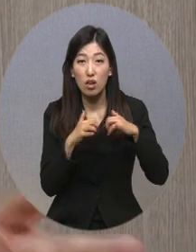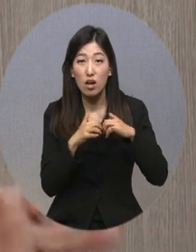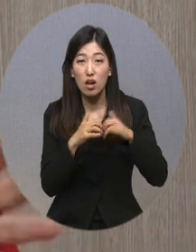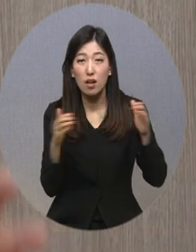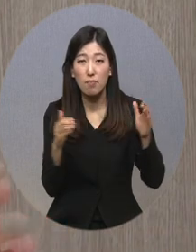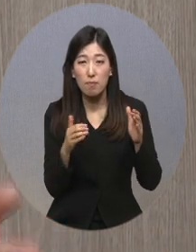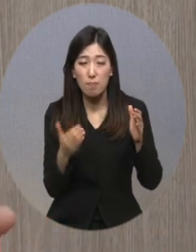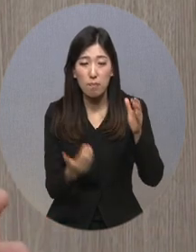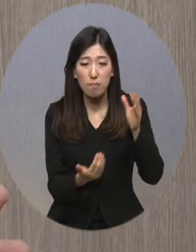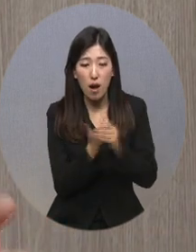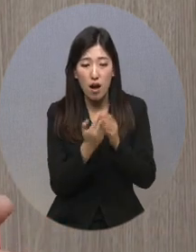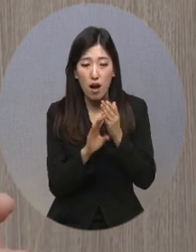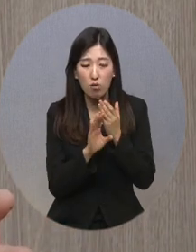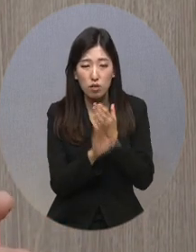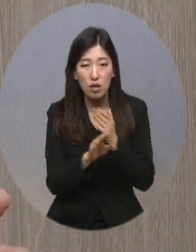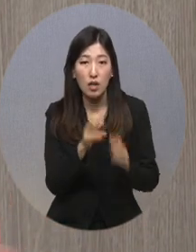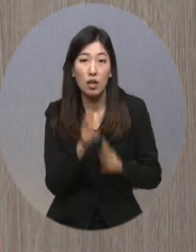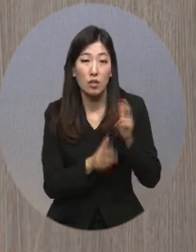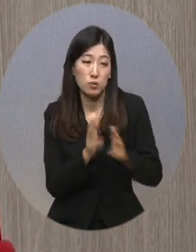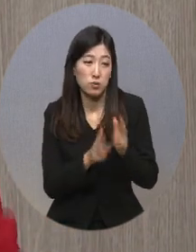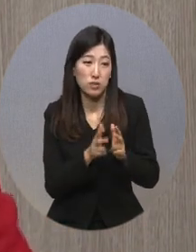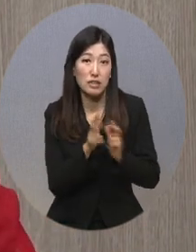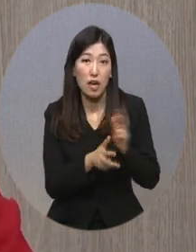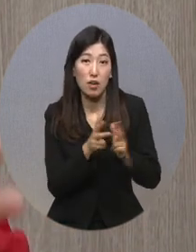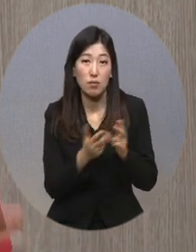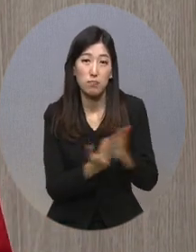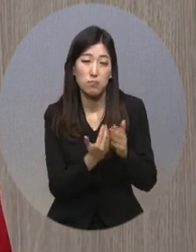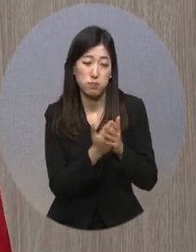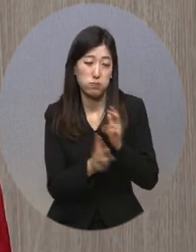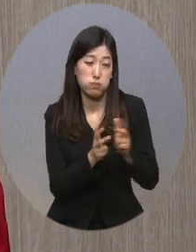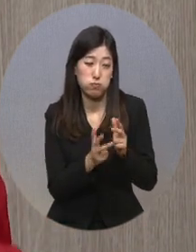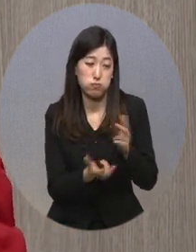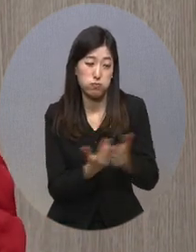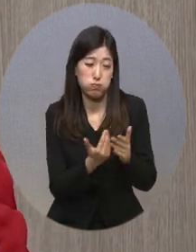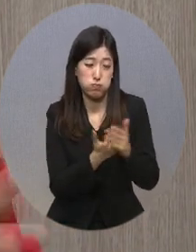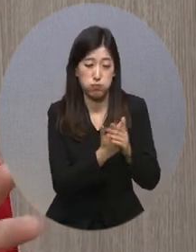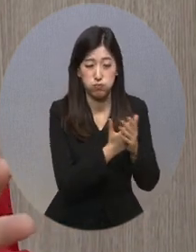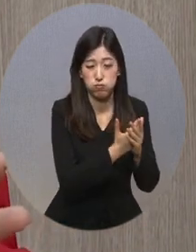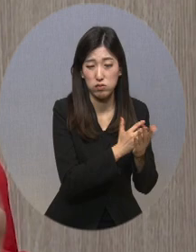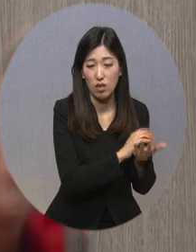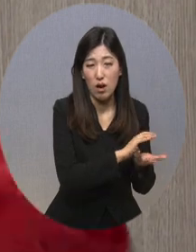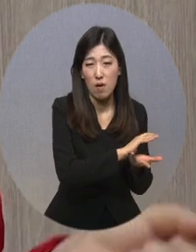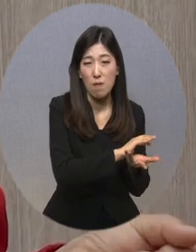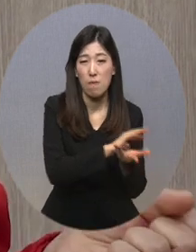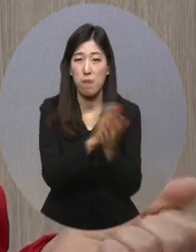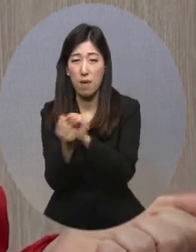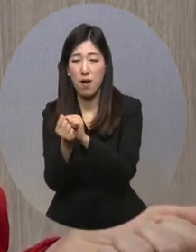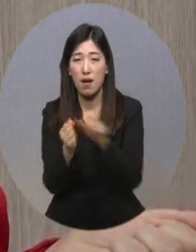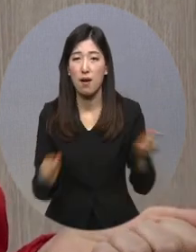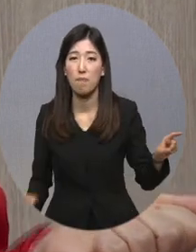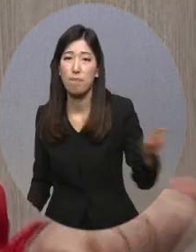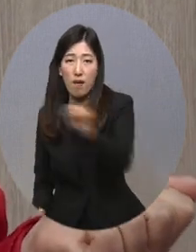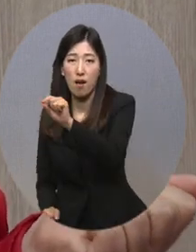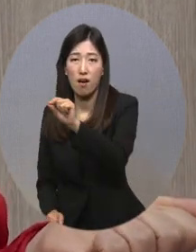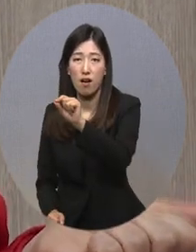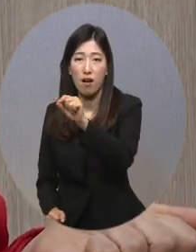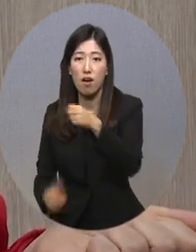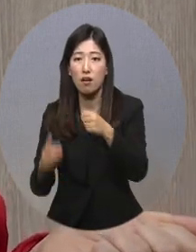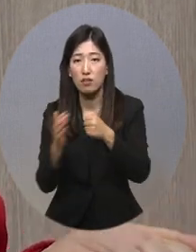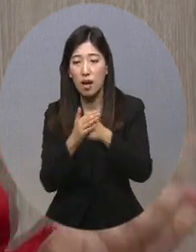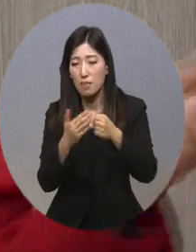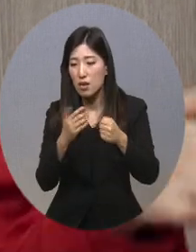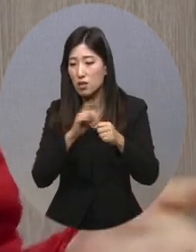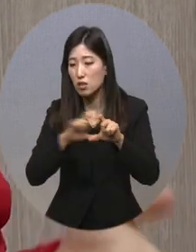우리가 빠르게 달려왔거든요. 그래서 그렇게 오면서 뭔가 우리가 중요한 걸 조금 등한시했다고 해야